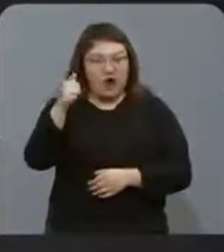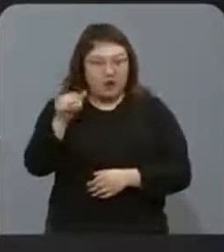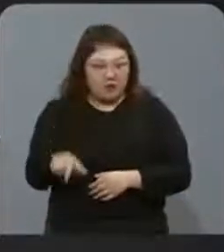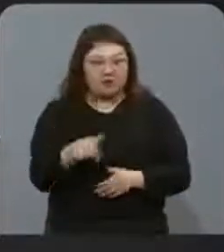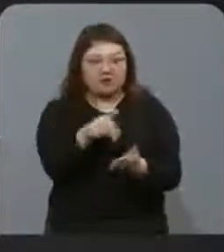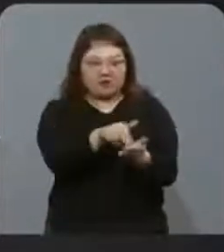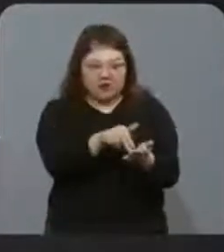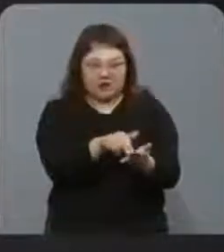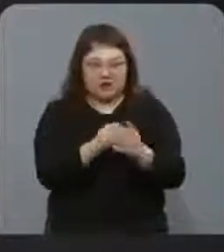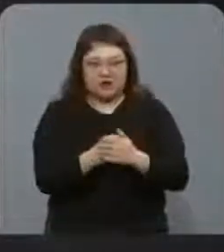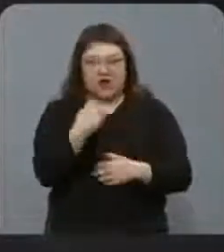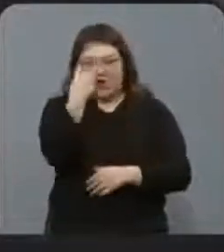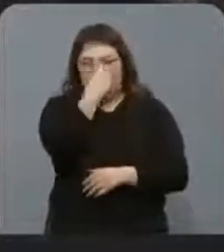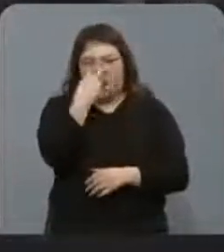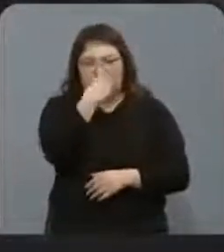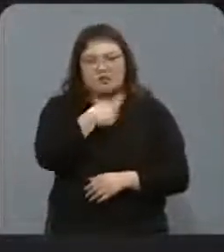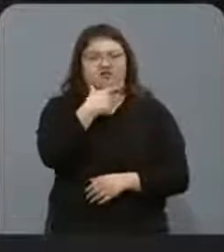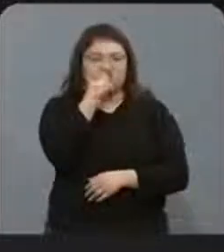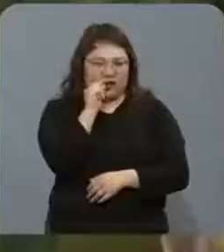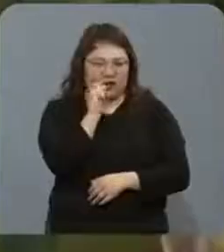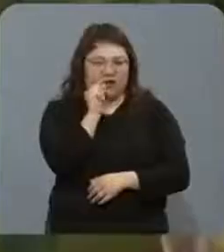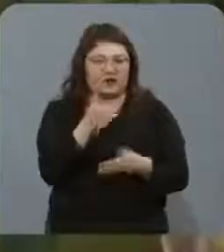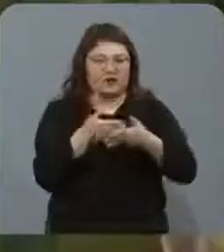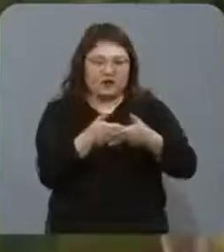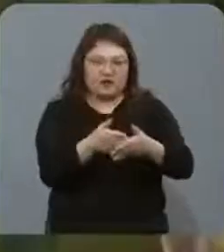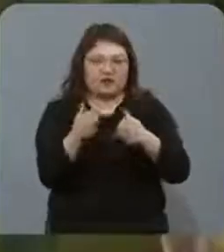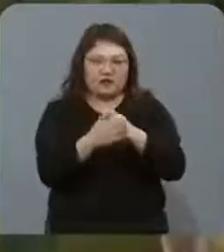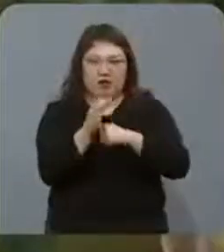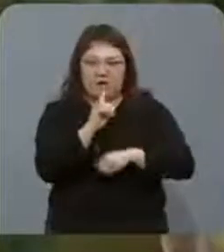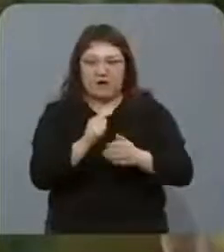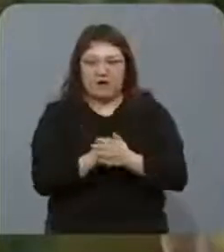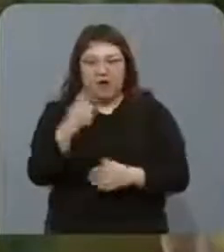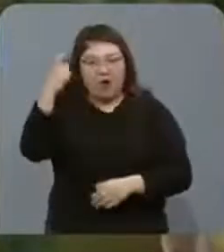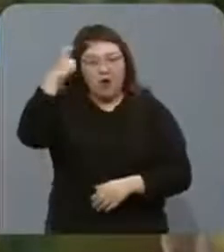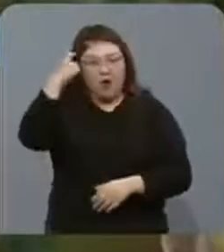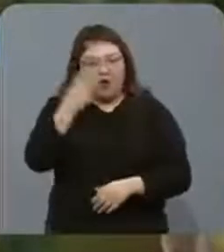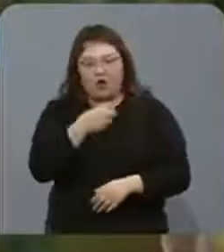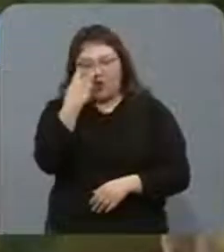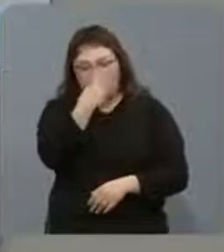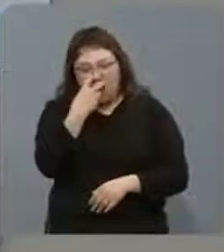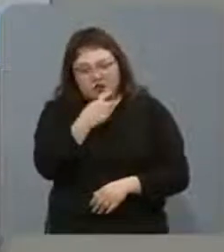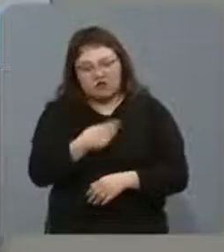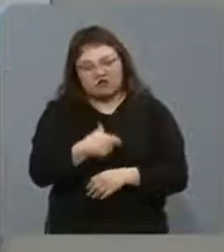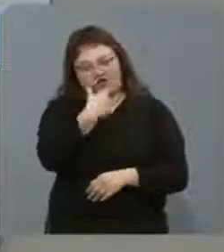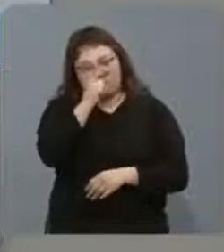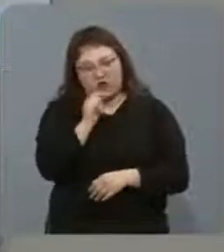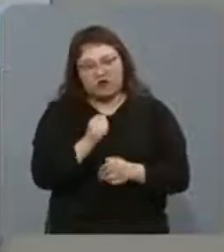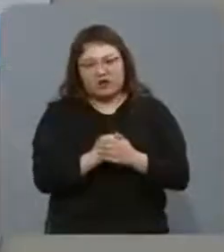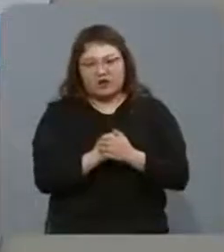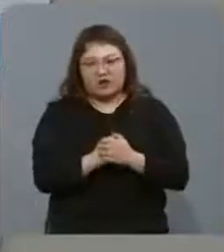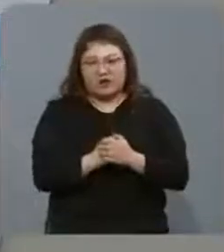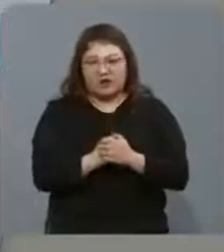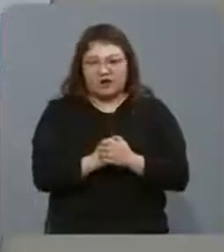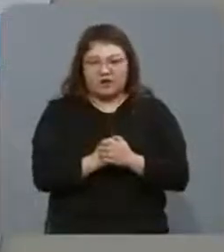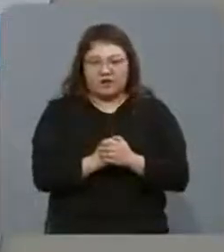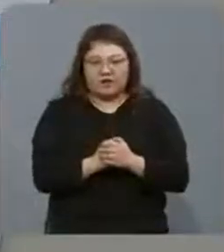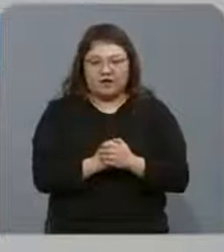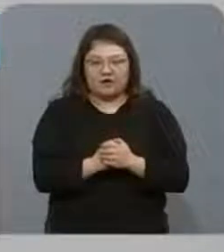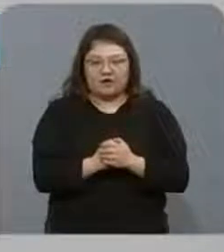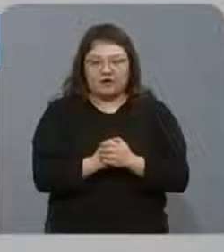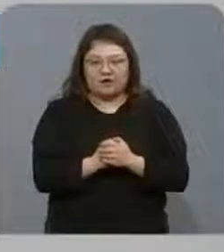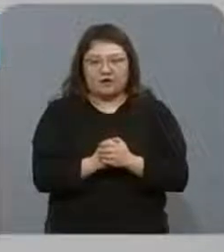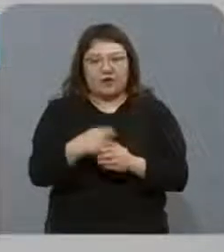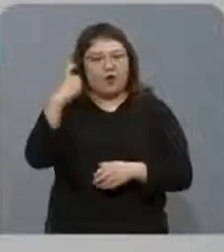소홀했던 탓이라고 주장하고 있습니다 왜 그렇게 관리를 허술하게 했었나 소견서 다 2단계로 됐는데